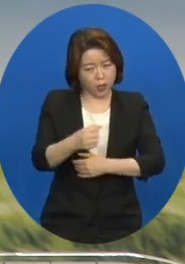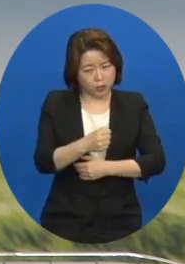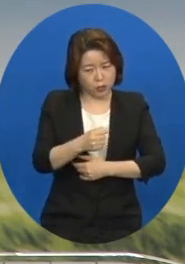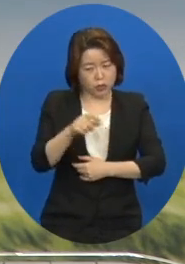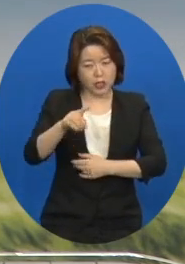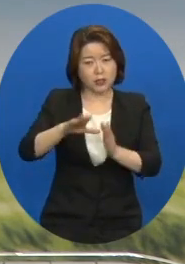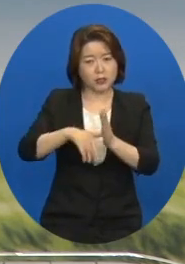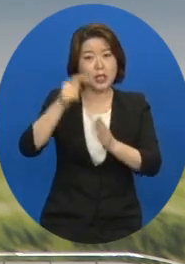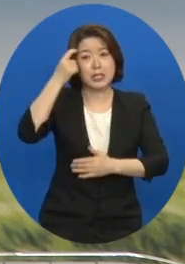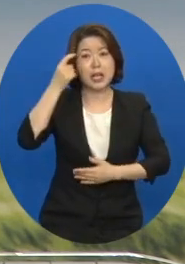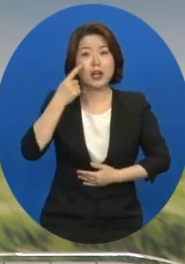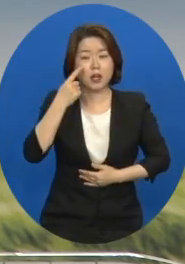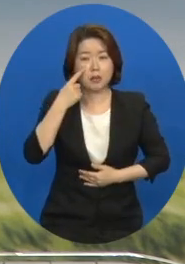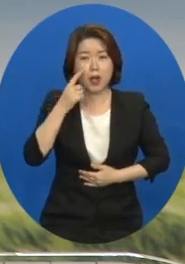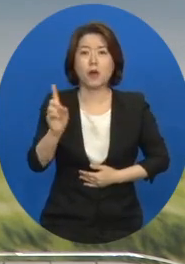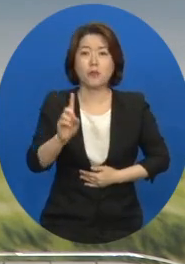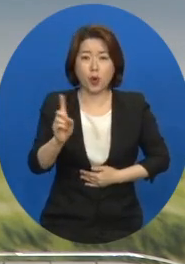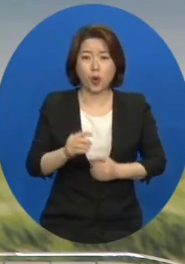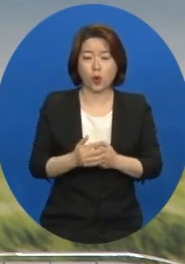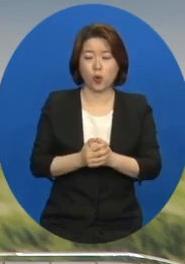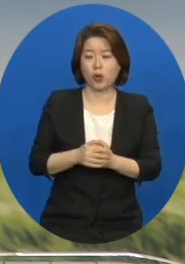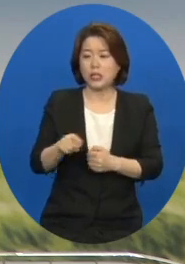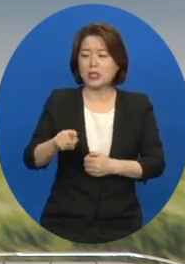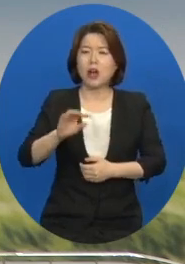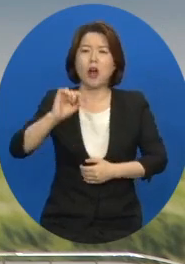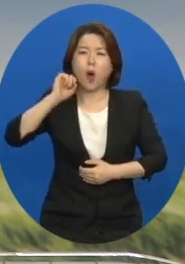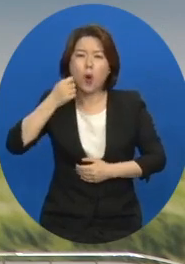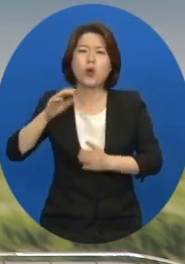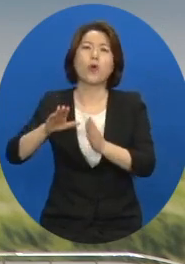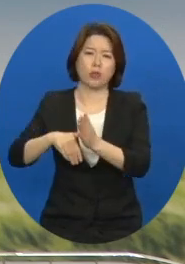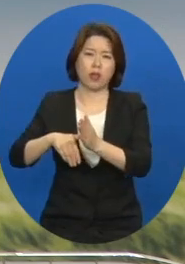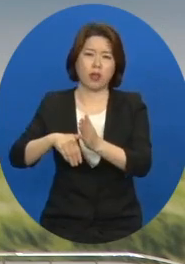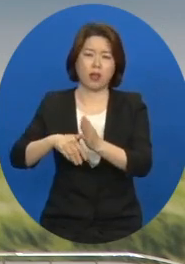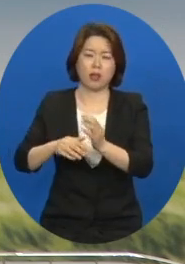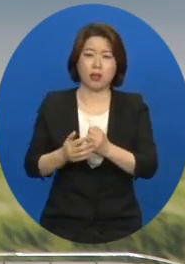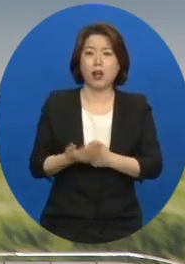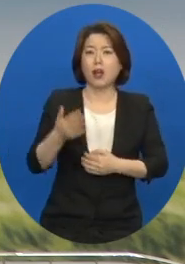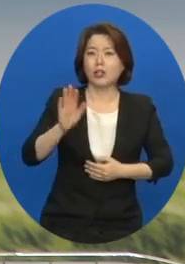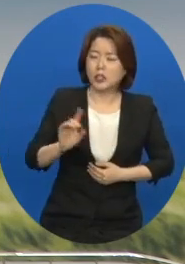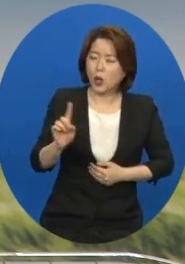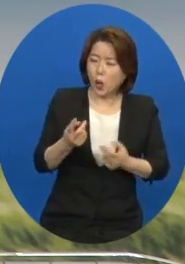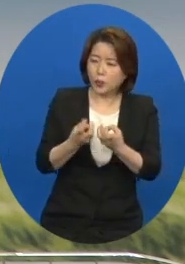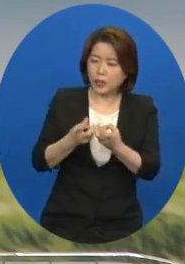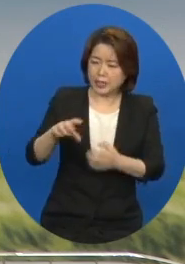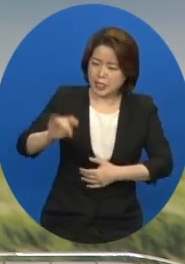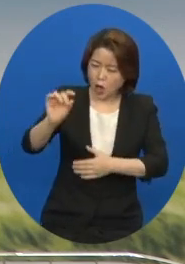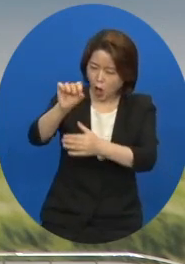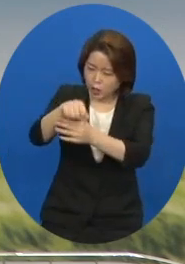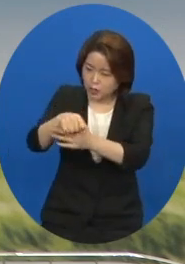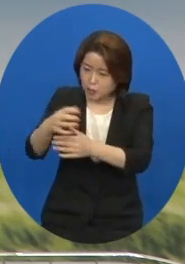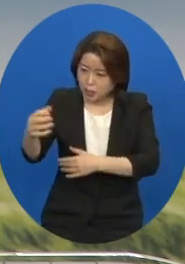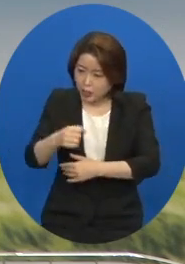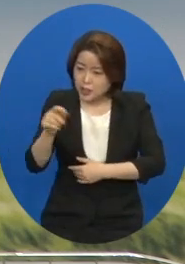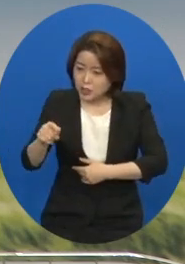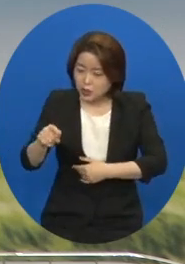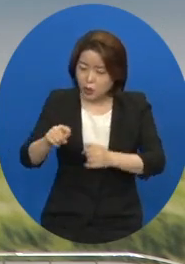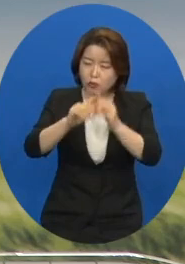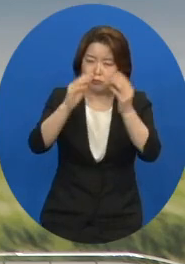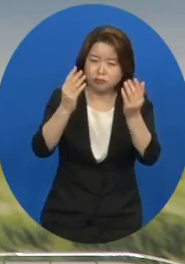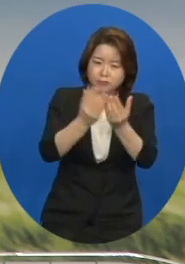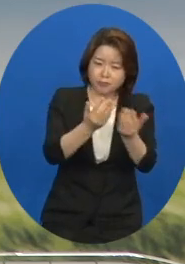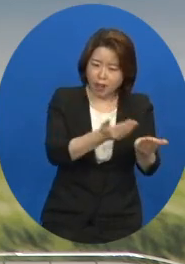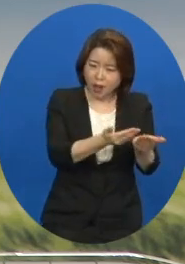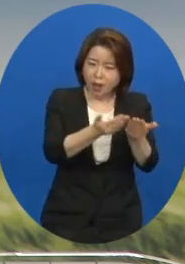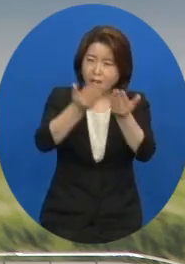보세요. 그때는 진짜 어려운 때입니다. 근데 어떻게 그 첫 열매를 거두고 감사절을